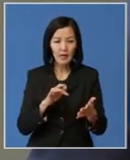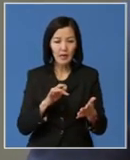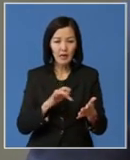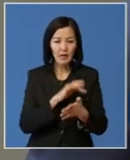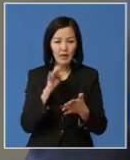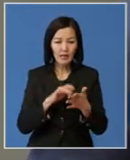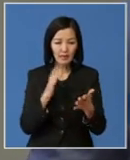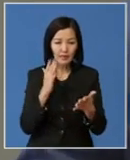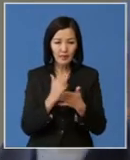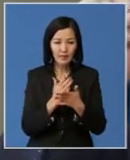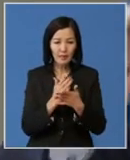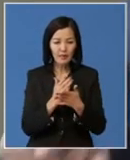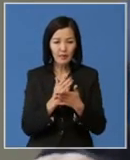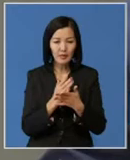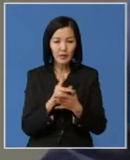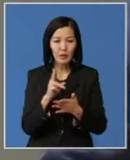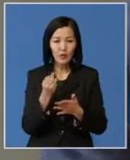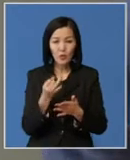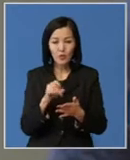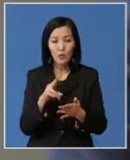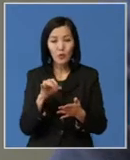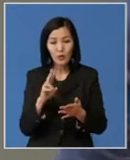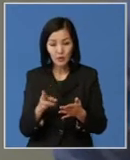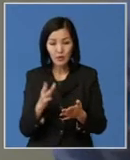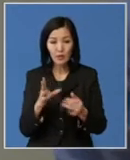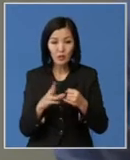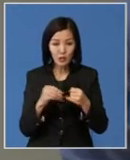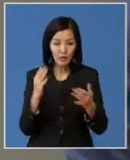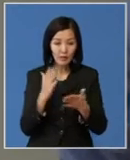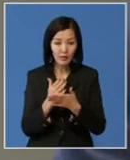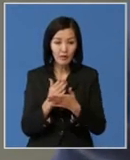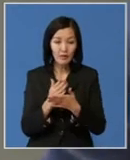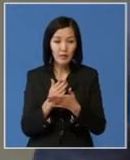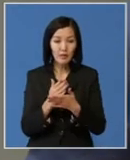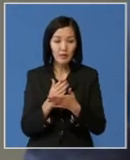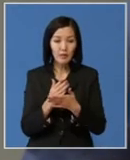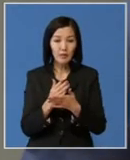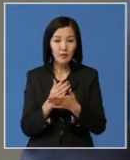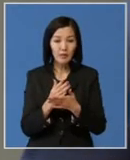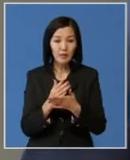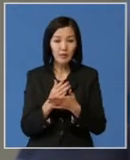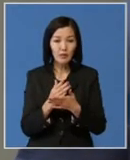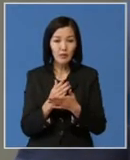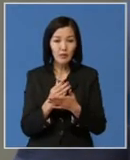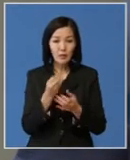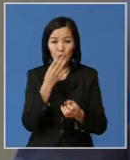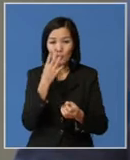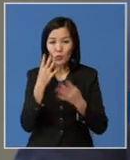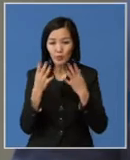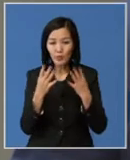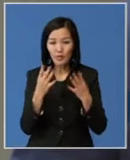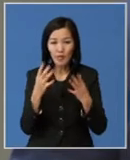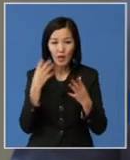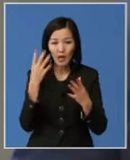Қаракемер қаласында жатыр. Сонымен бірге Қойлықта жатыр. Ал сонымен бірге баған айтты, енді гүлмен өсім, гүлменен алма туралы айтатын